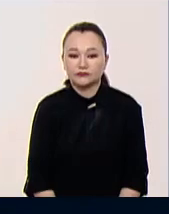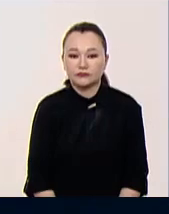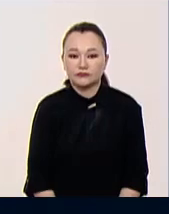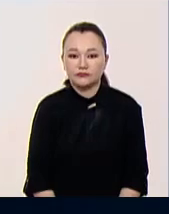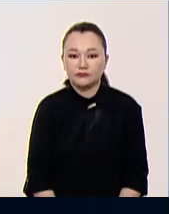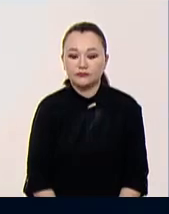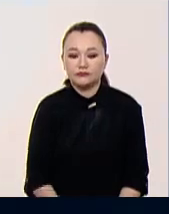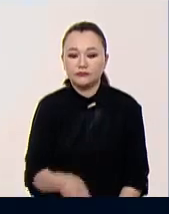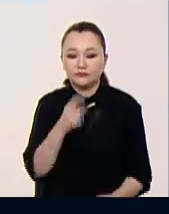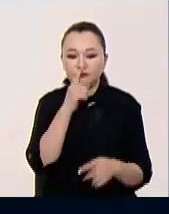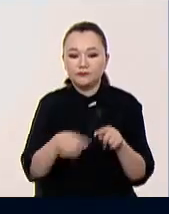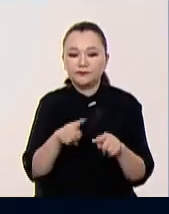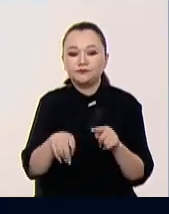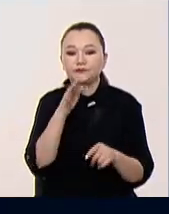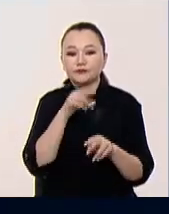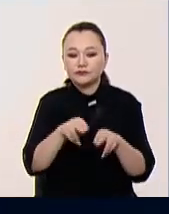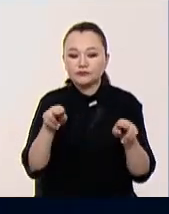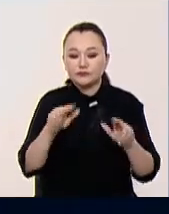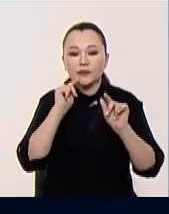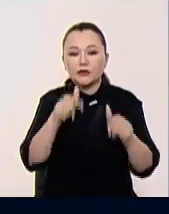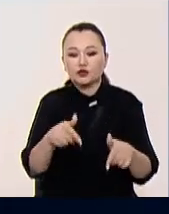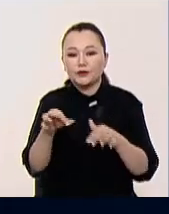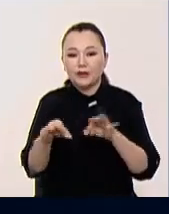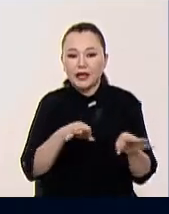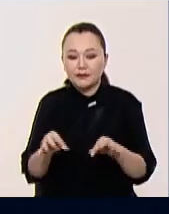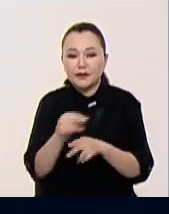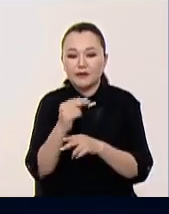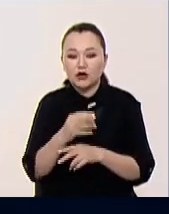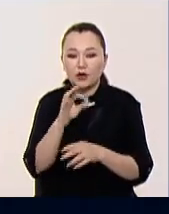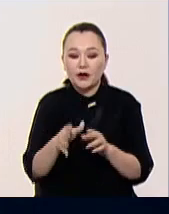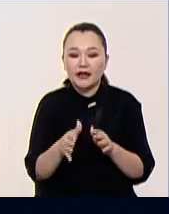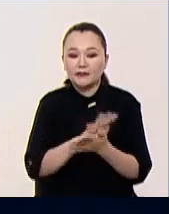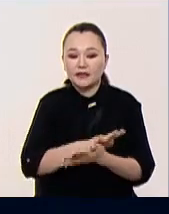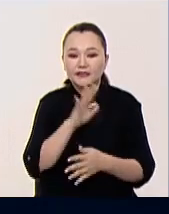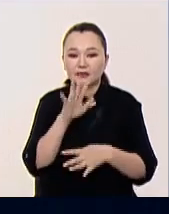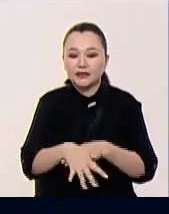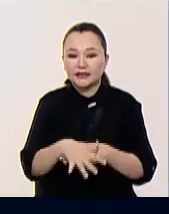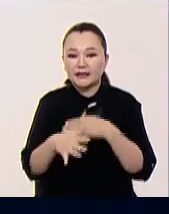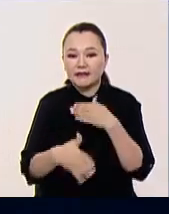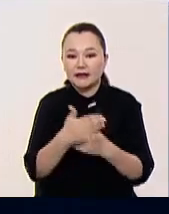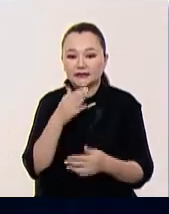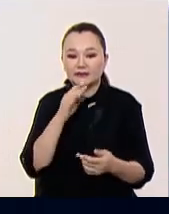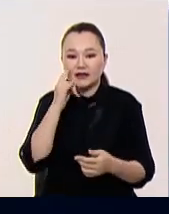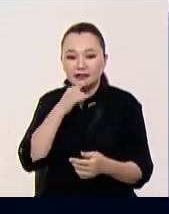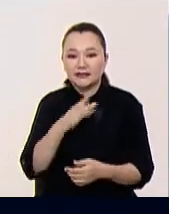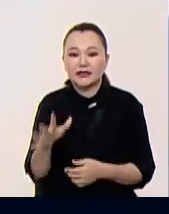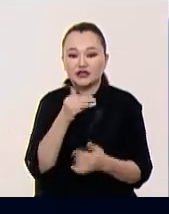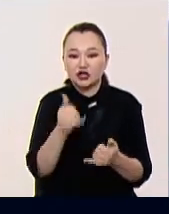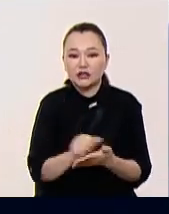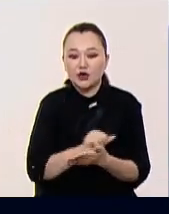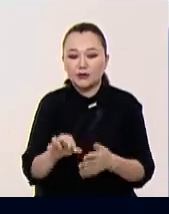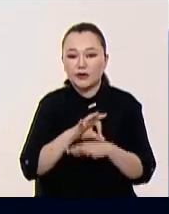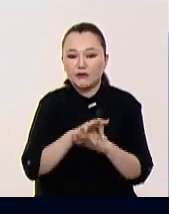в ближайшее время в парламент поступит проект поправок об отмене смертной казни в казахстане сейчас документы проходят